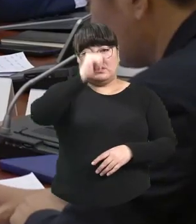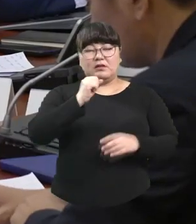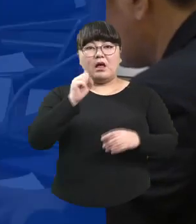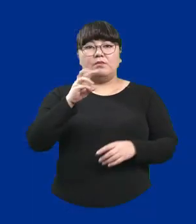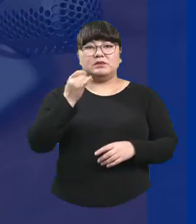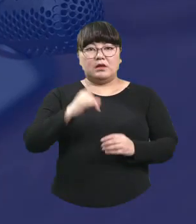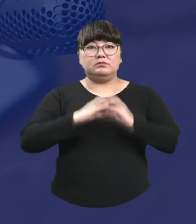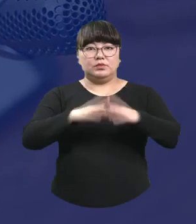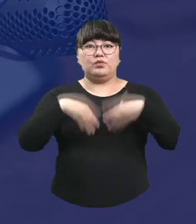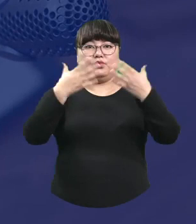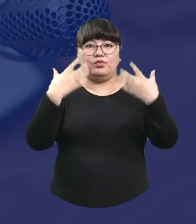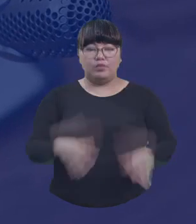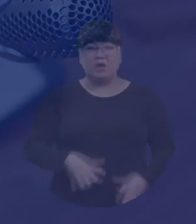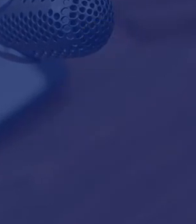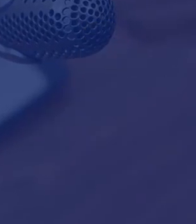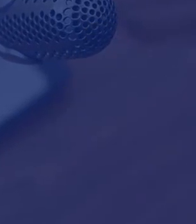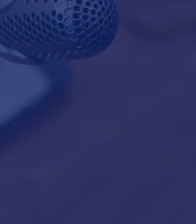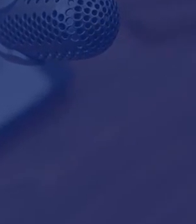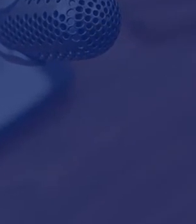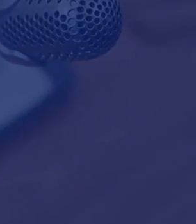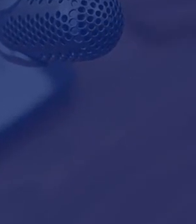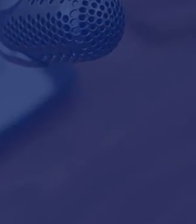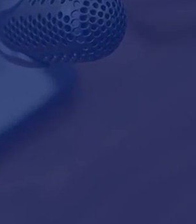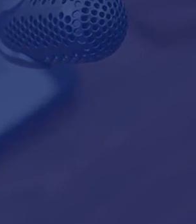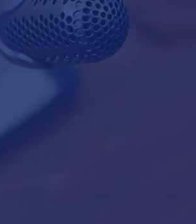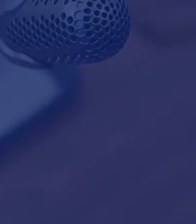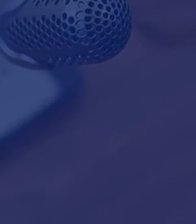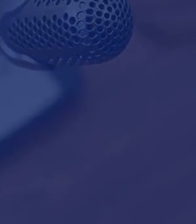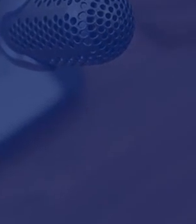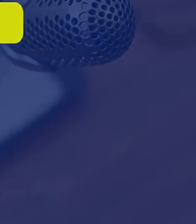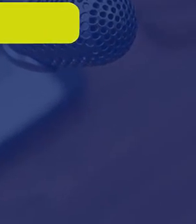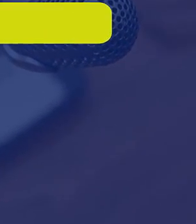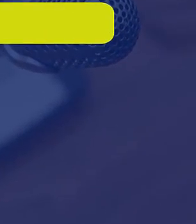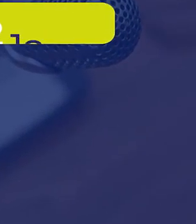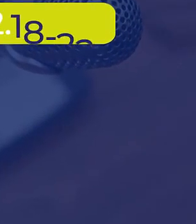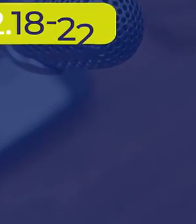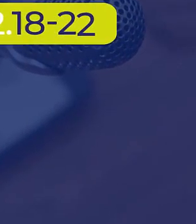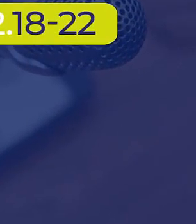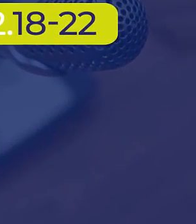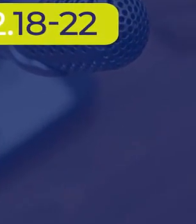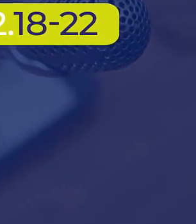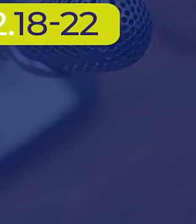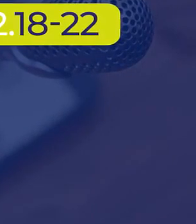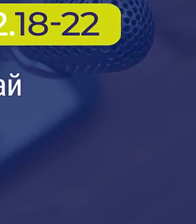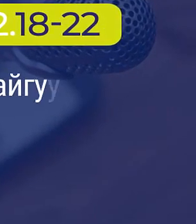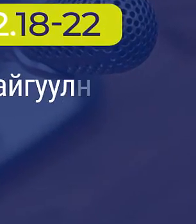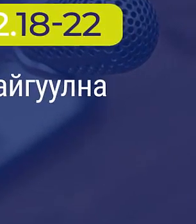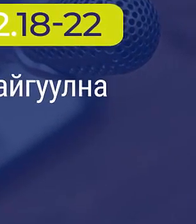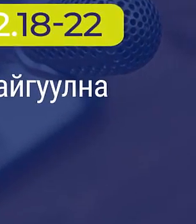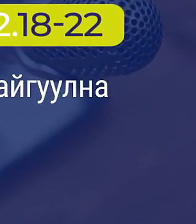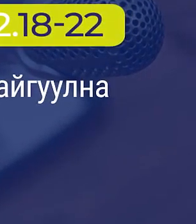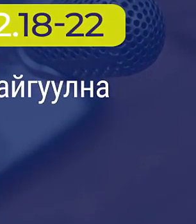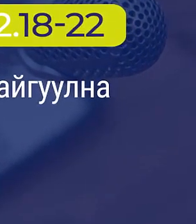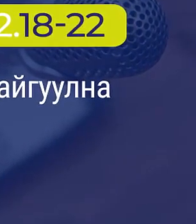сайхан дөглөө. Монгол Улсын Их Хурлын хянан шалгах төр хороо нотлох баримтыг шинжилэн судлах сонсголыг 12 дугаар сарын 4-өөс